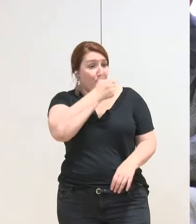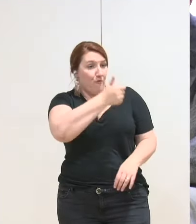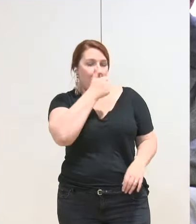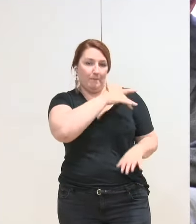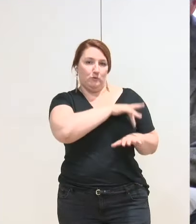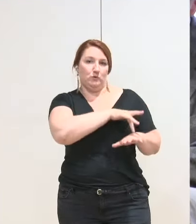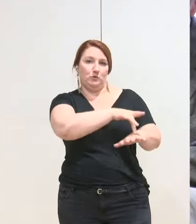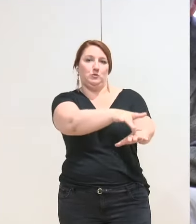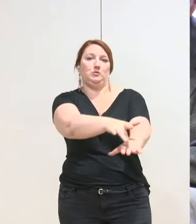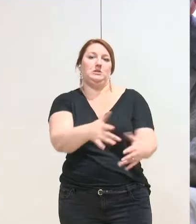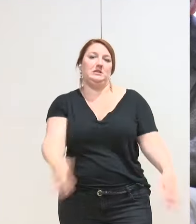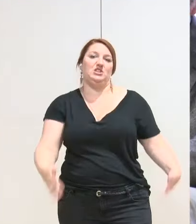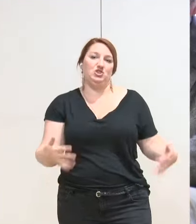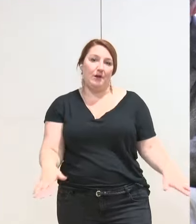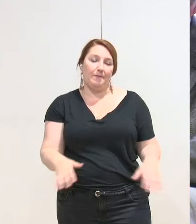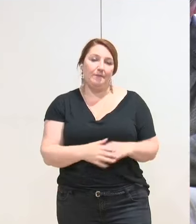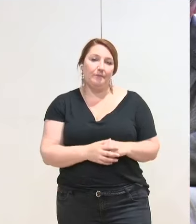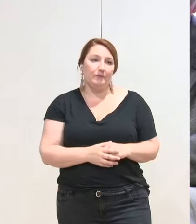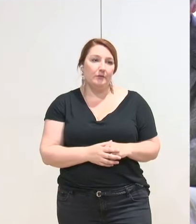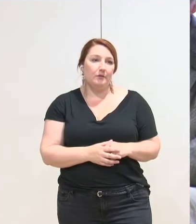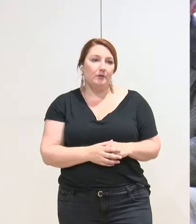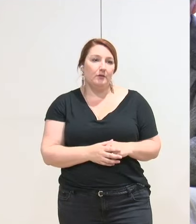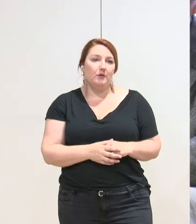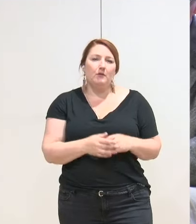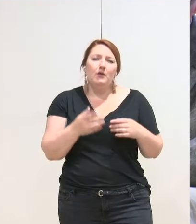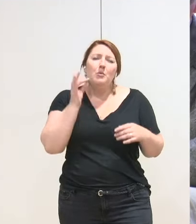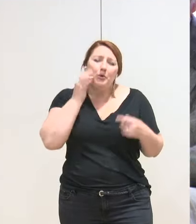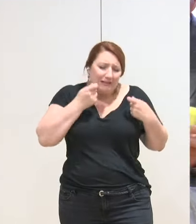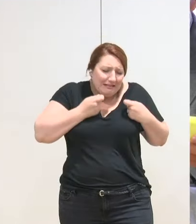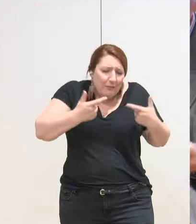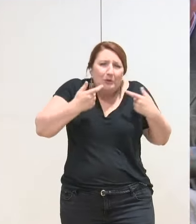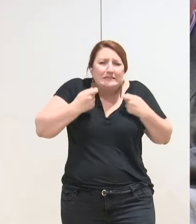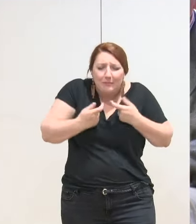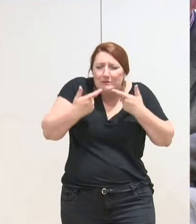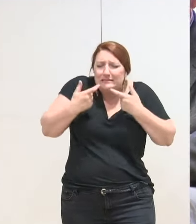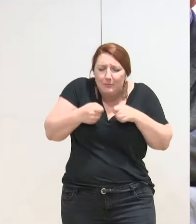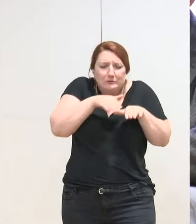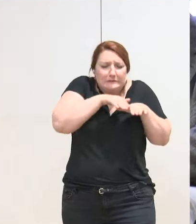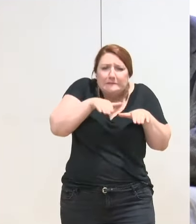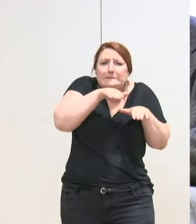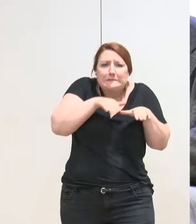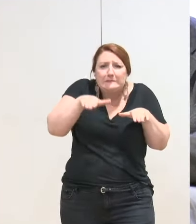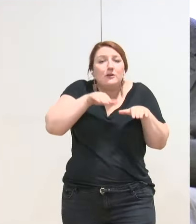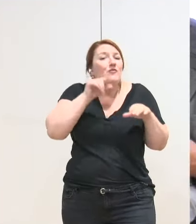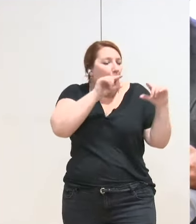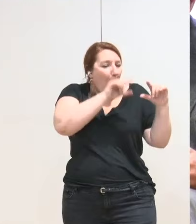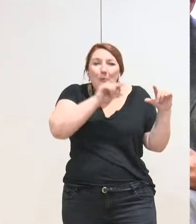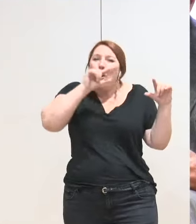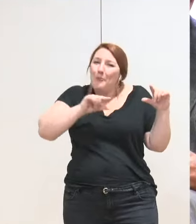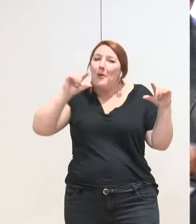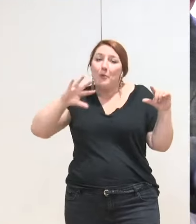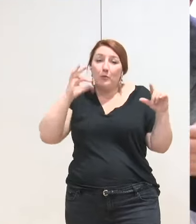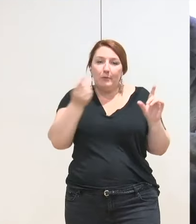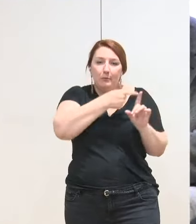c'est d'avoir engagé une ftitude de petites dépenses qui misent l'une après l'autre ne sont pas énormes mais quand on